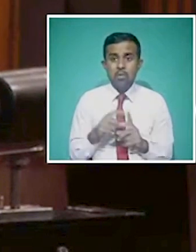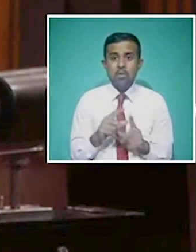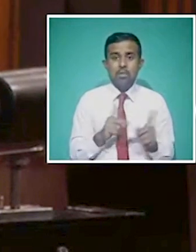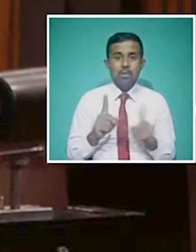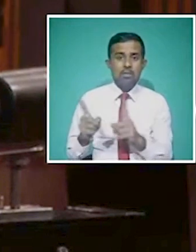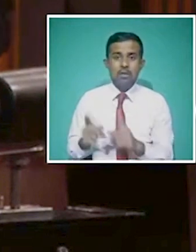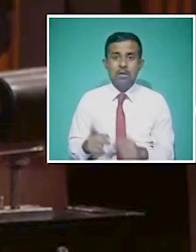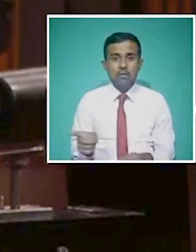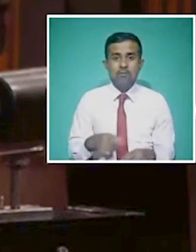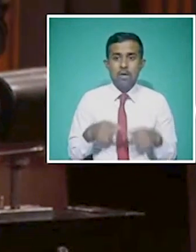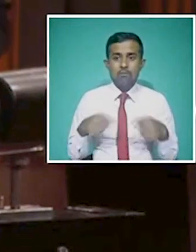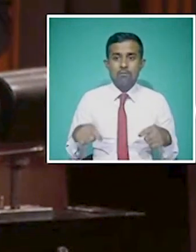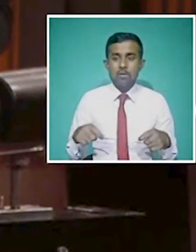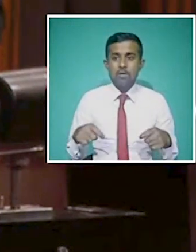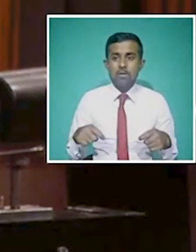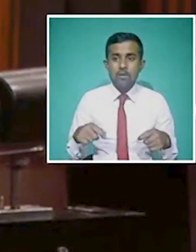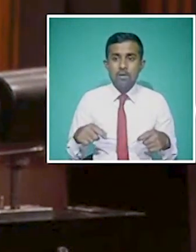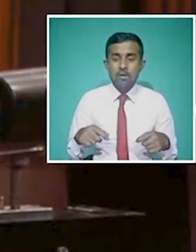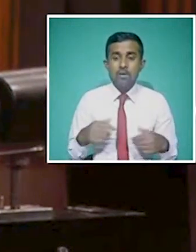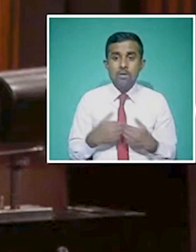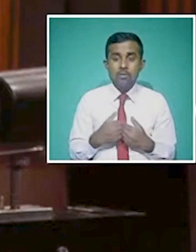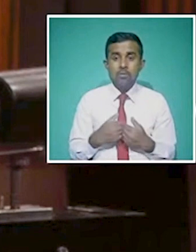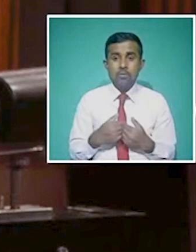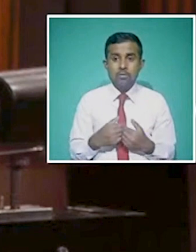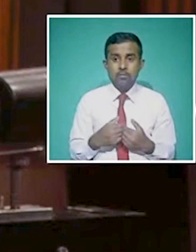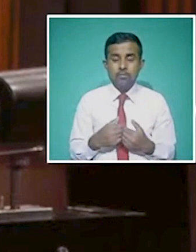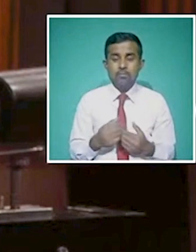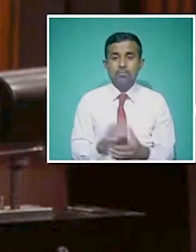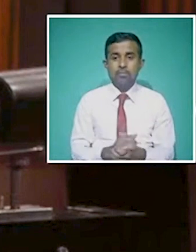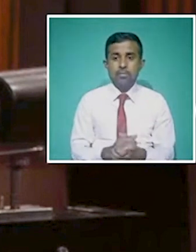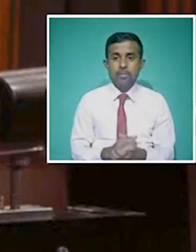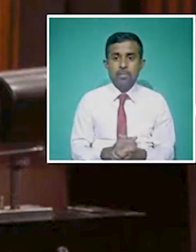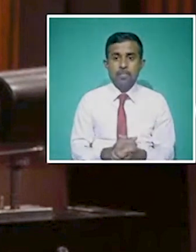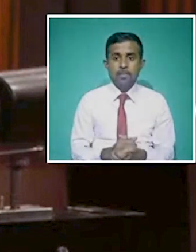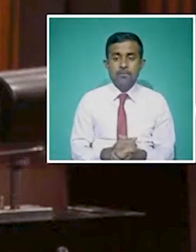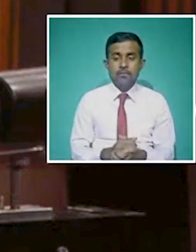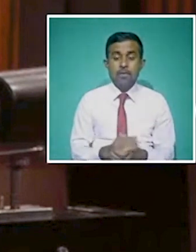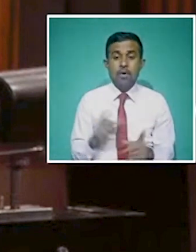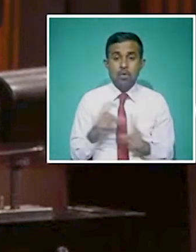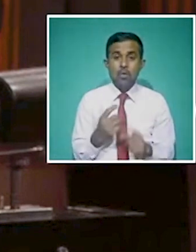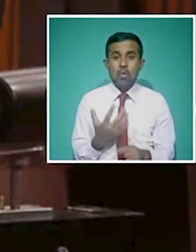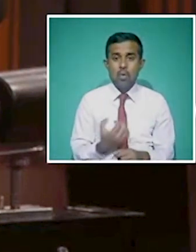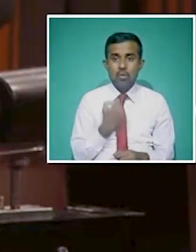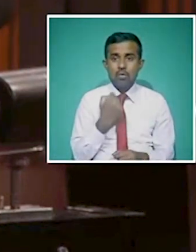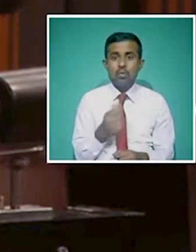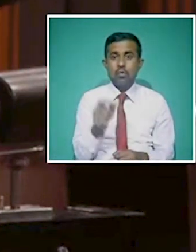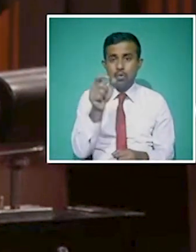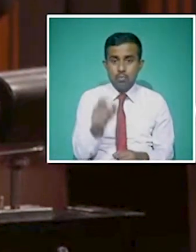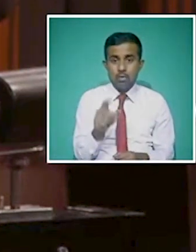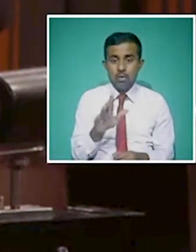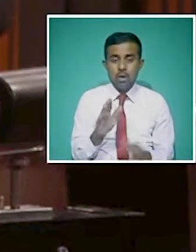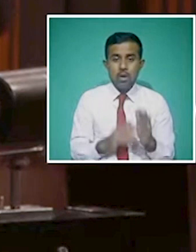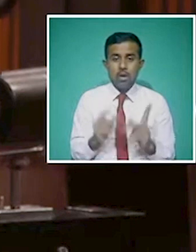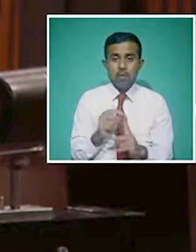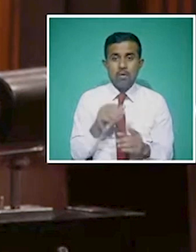10 දවසරේ වියදම් කරන සුද්දන්ගෙන් එහා ගිහිල්ලා we have to I understand දැනට තියෙන තත්ත්වයන එන ඕන සුද්දෙක් අපිට ඩොලර් අවශ්‍යයි හැබැයි ඔබතුමාගේ